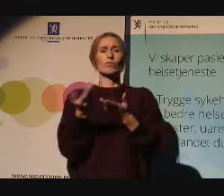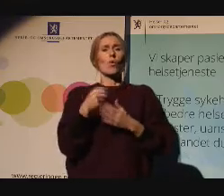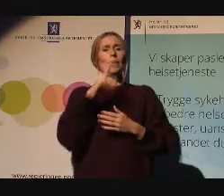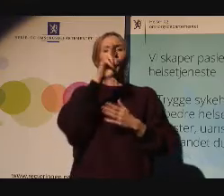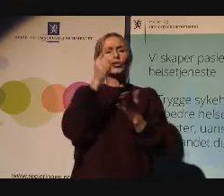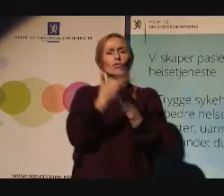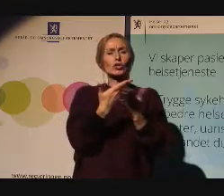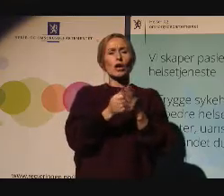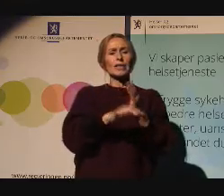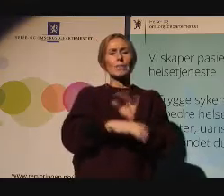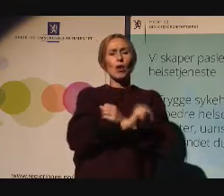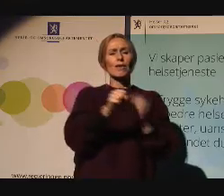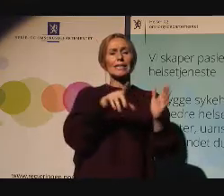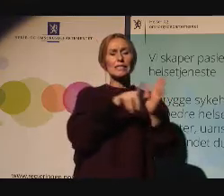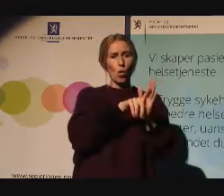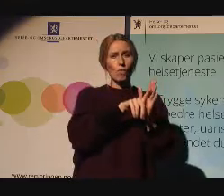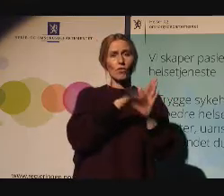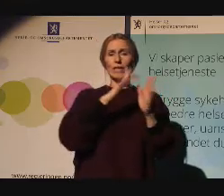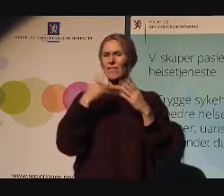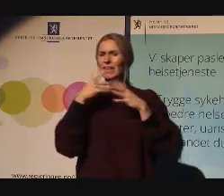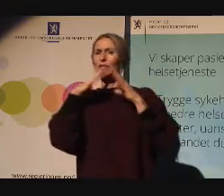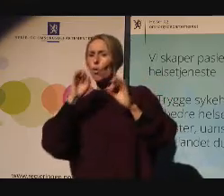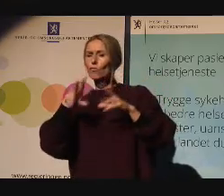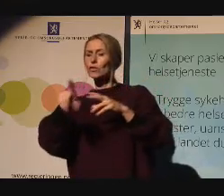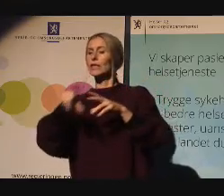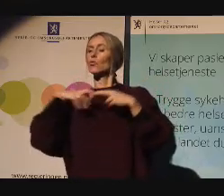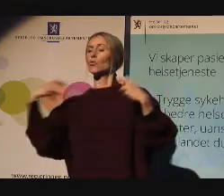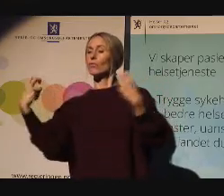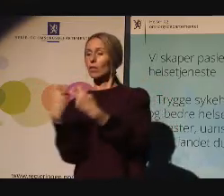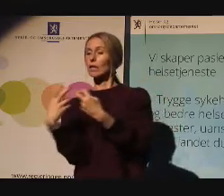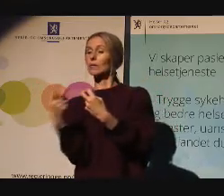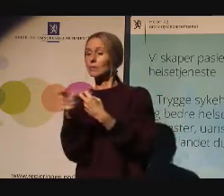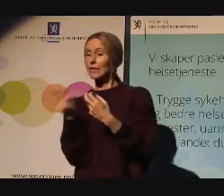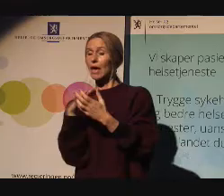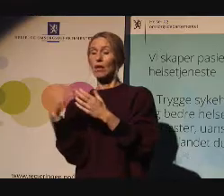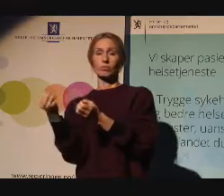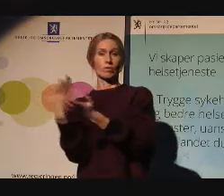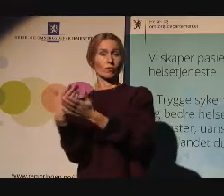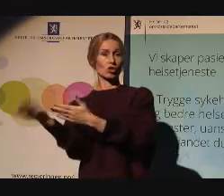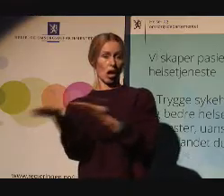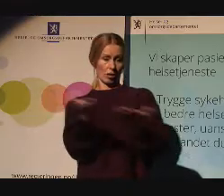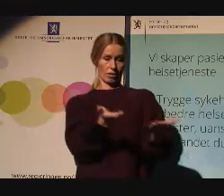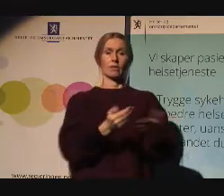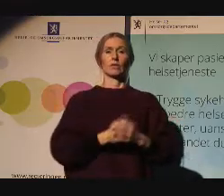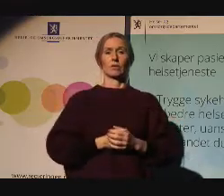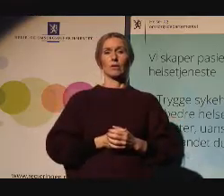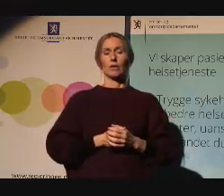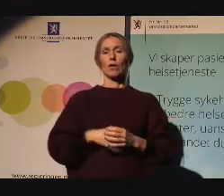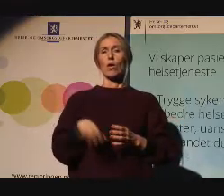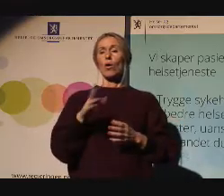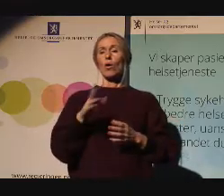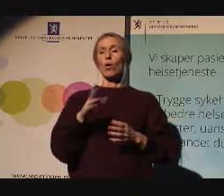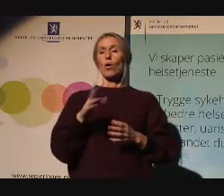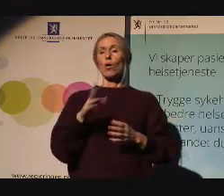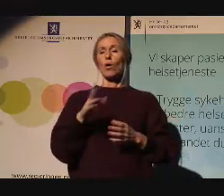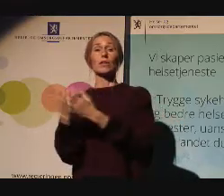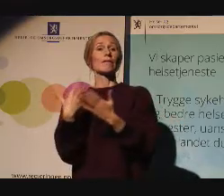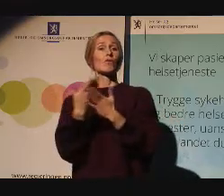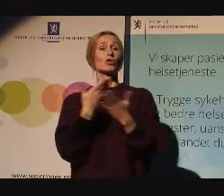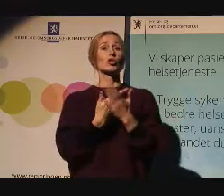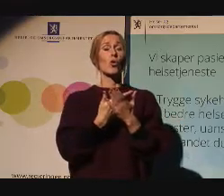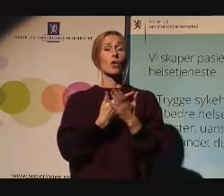til barnevernslov. Det har vært et offentlig utvalg som har kommet med forslag. Og utvalget foreslår blant